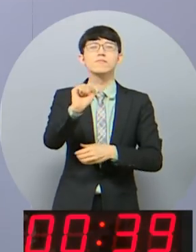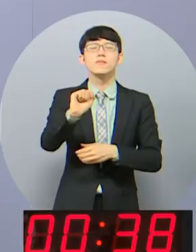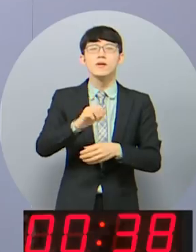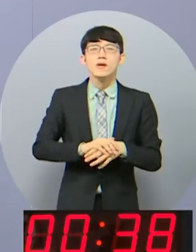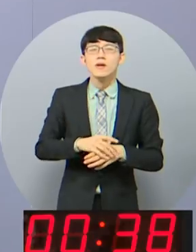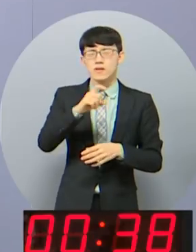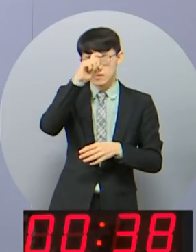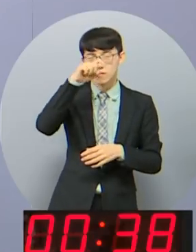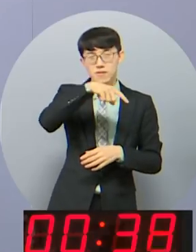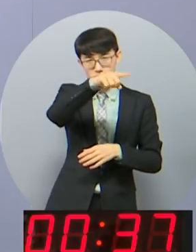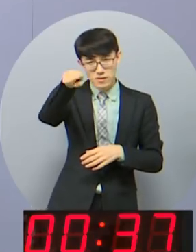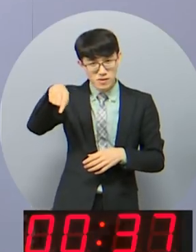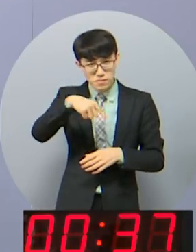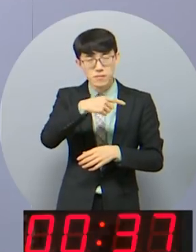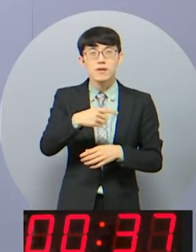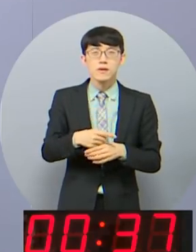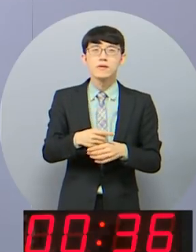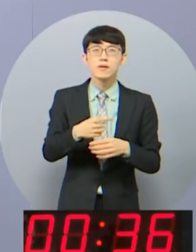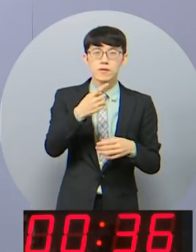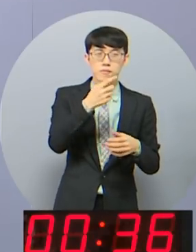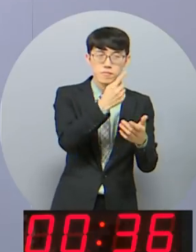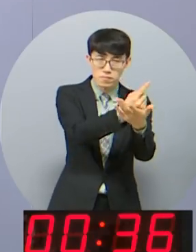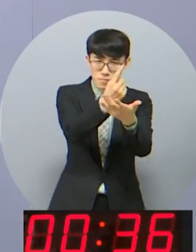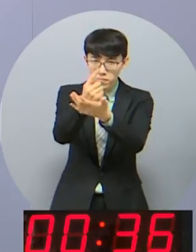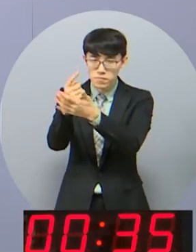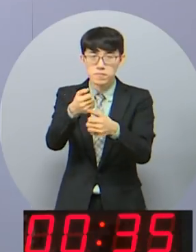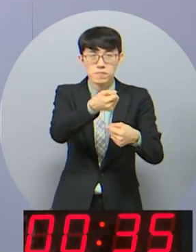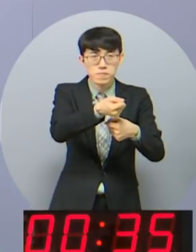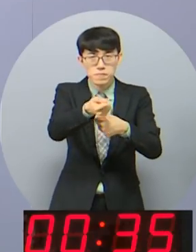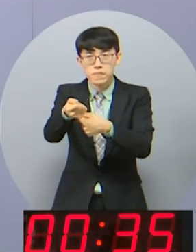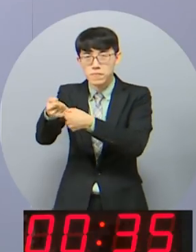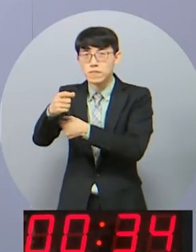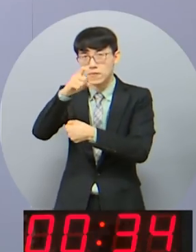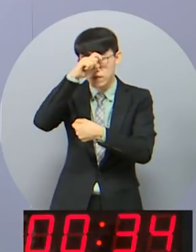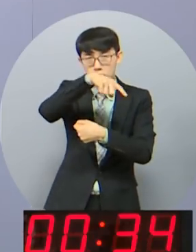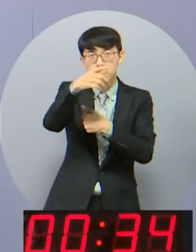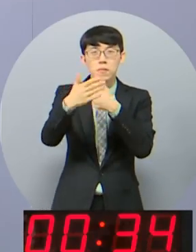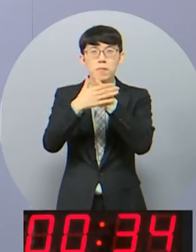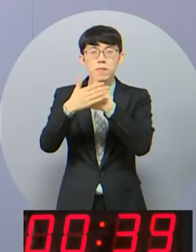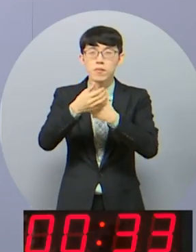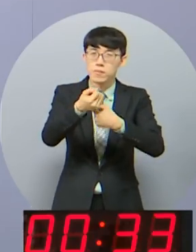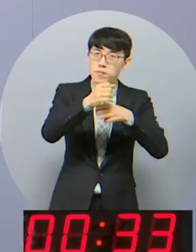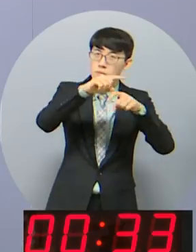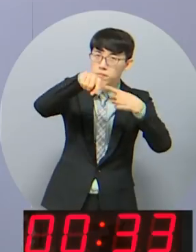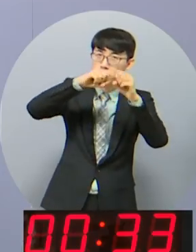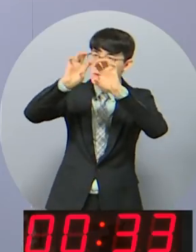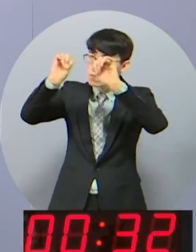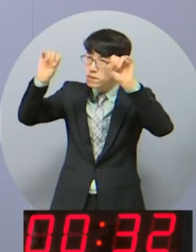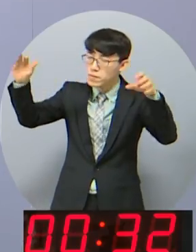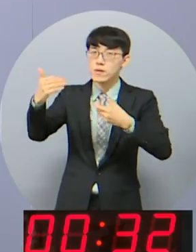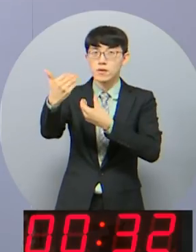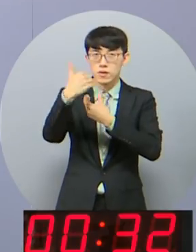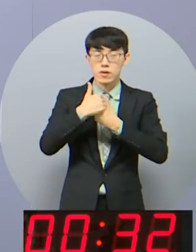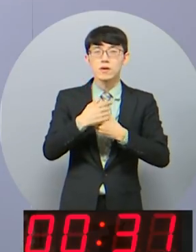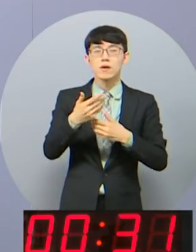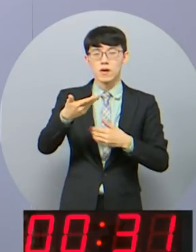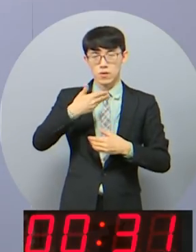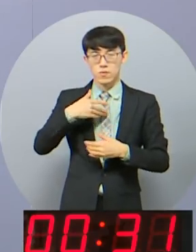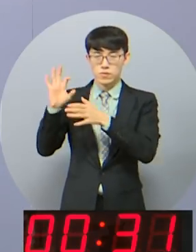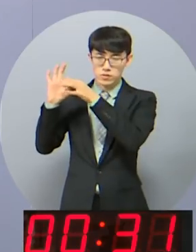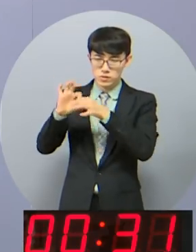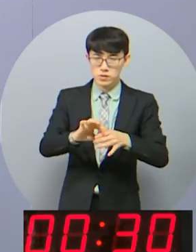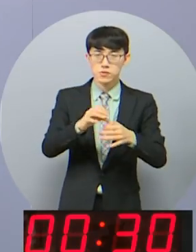要乡亲一票一票拜托，宇恩需要乡亲帮我拉票催票， 然后让余恩有机会再继续服